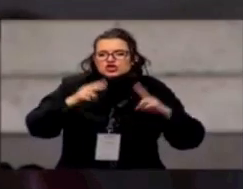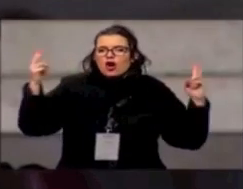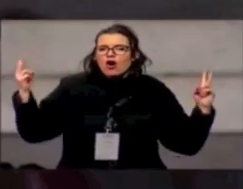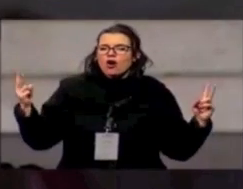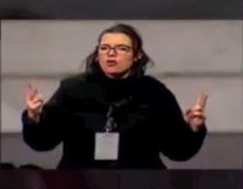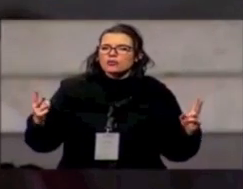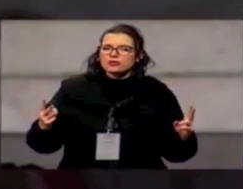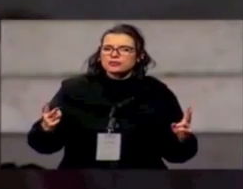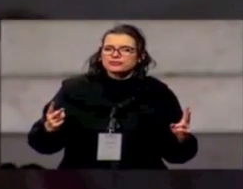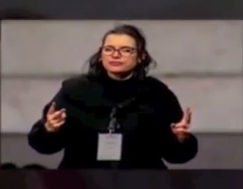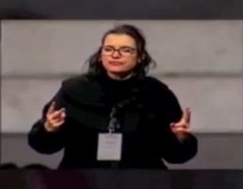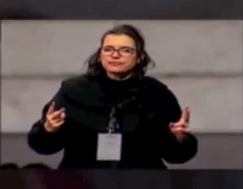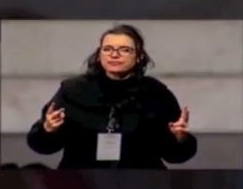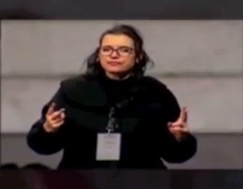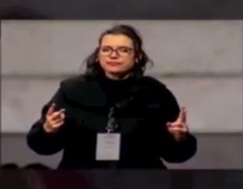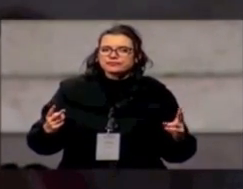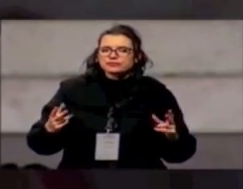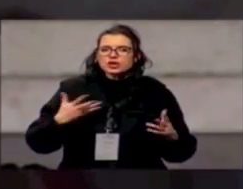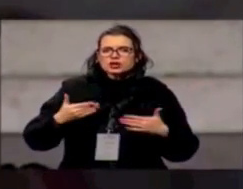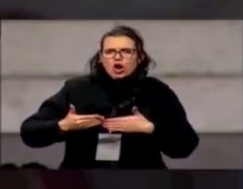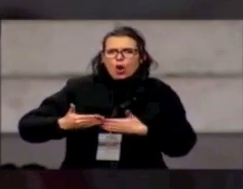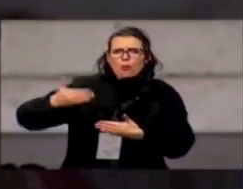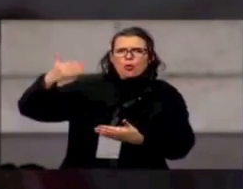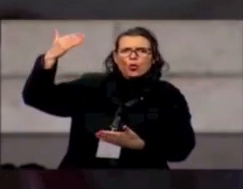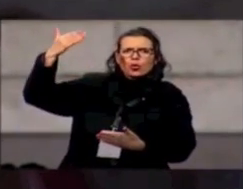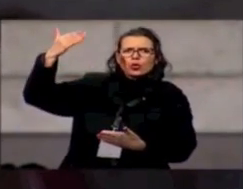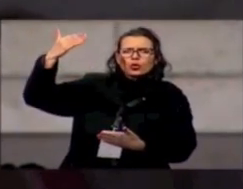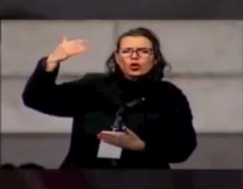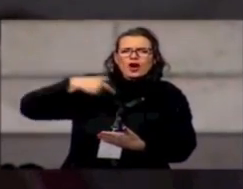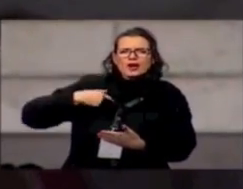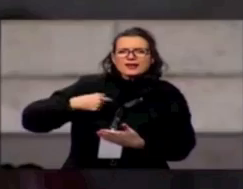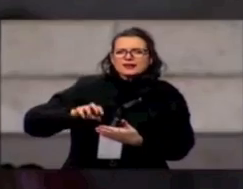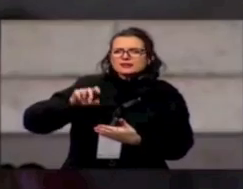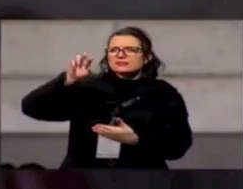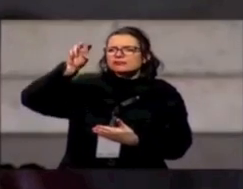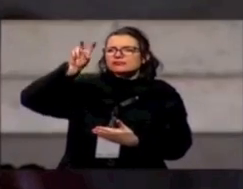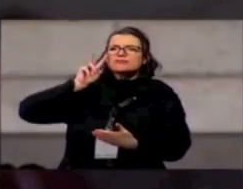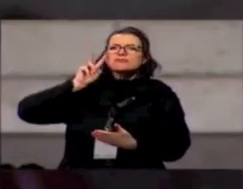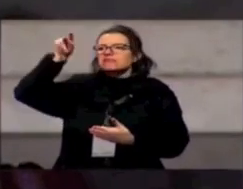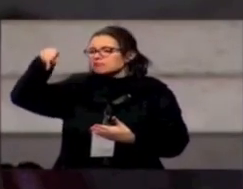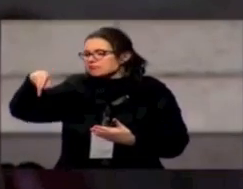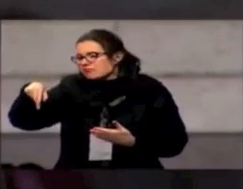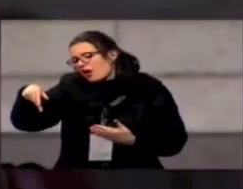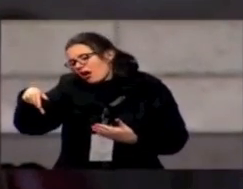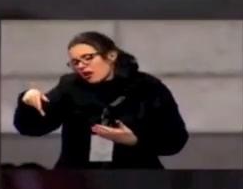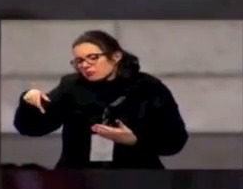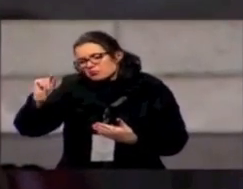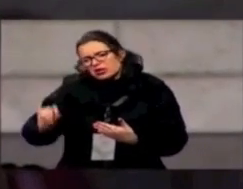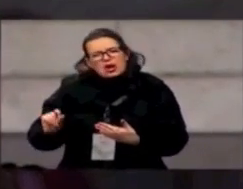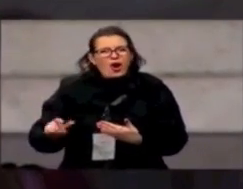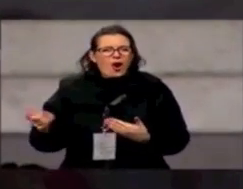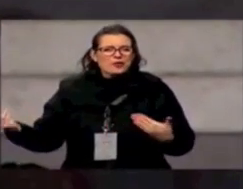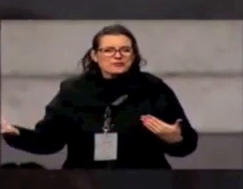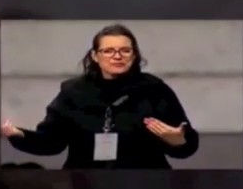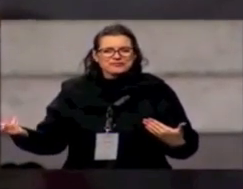quel quello che sembra un muro di una montagna salendo diventa una pianura quello che sembra una cosa impossibile diventa invece